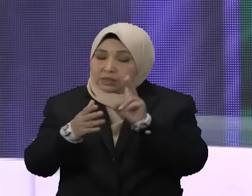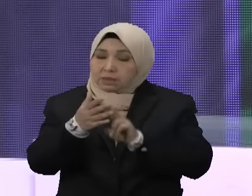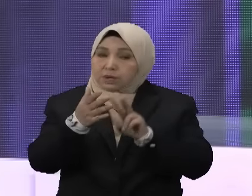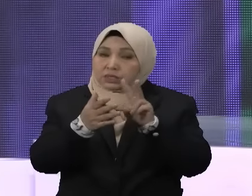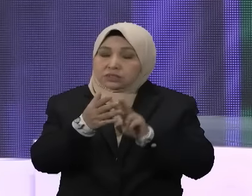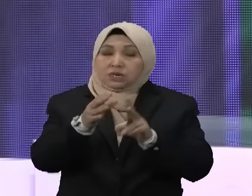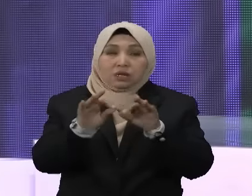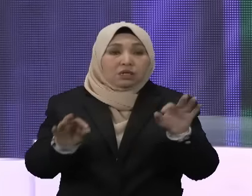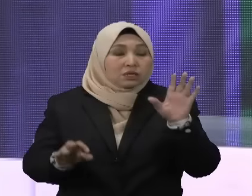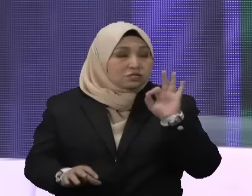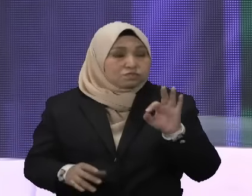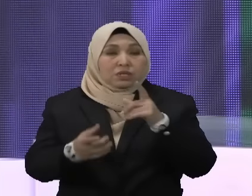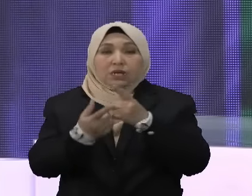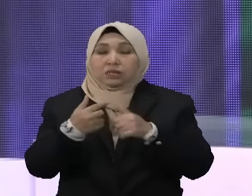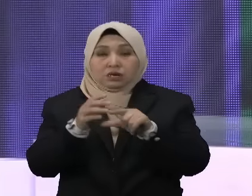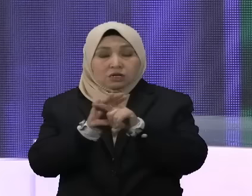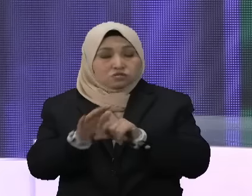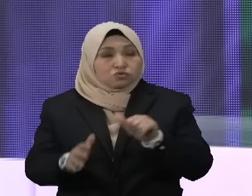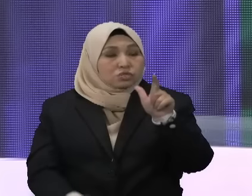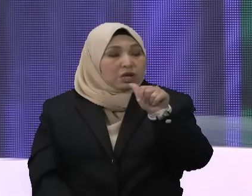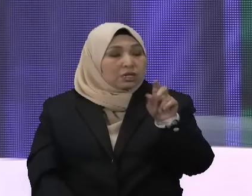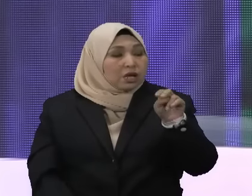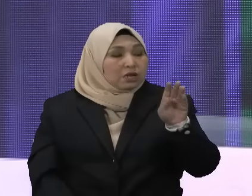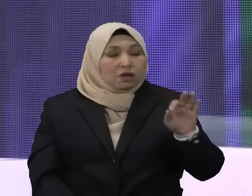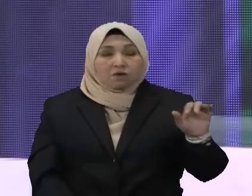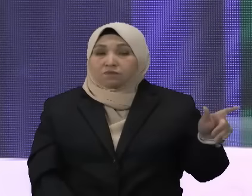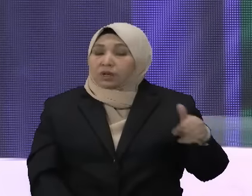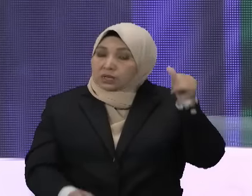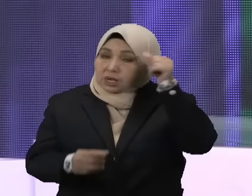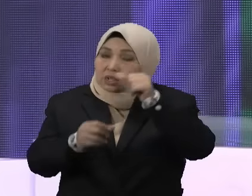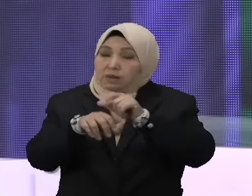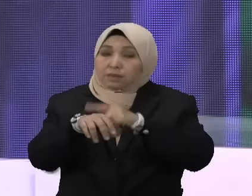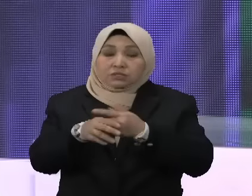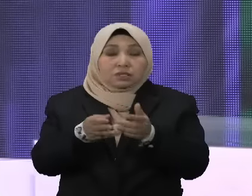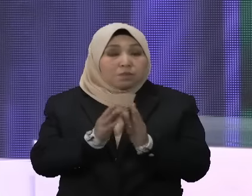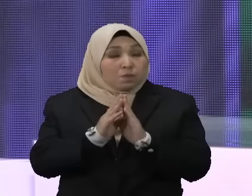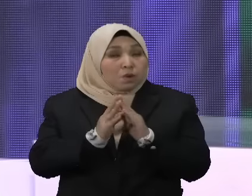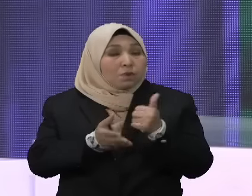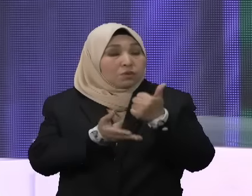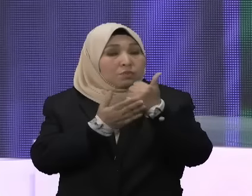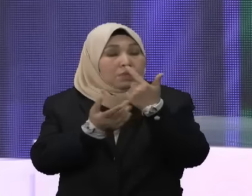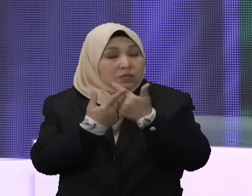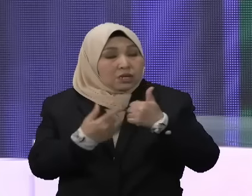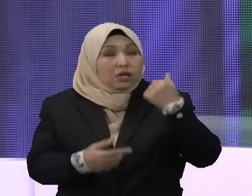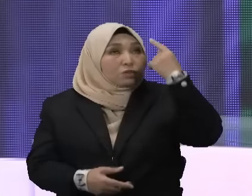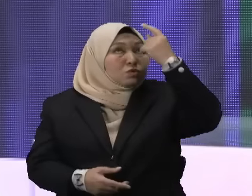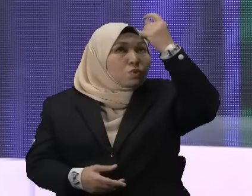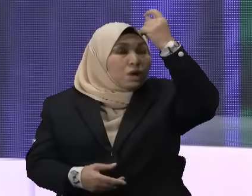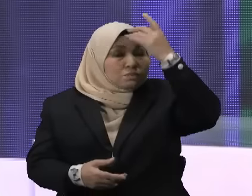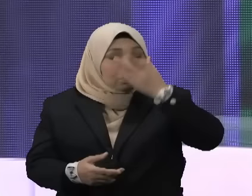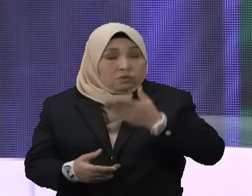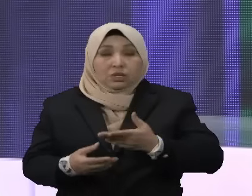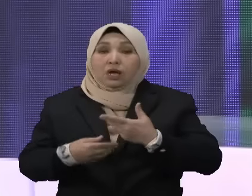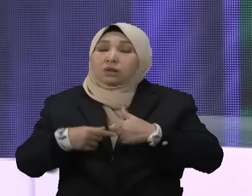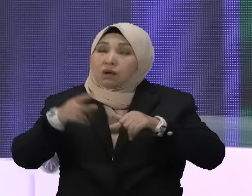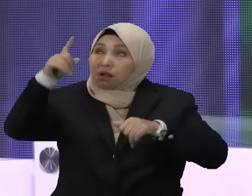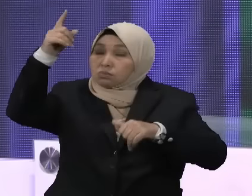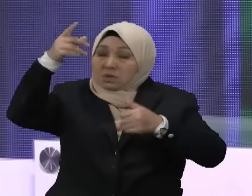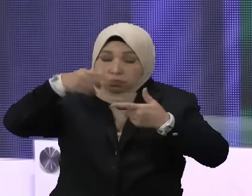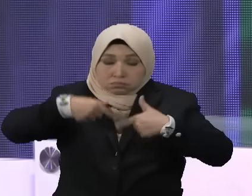yang ke-9 daripada Surah Al-Anfal. Ingatlah ketika kamu memohon pertolongan kepada Tuhanmu, lalu diperkenankannya